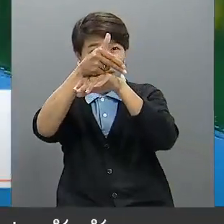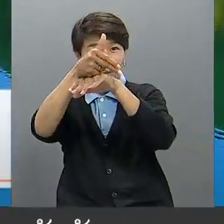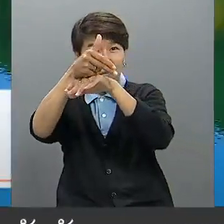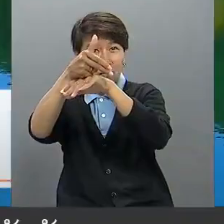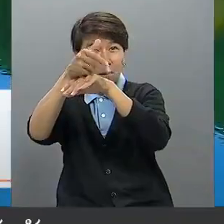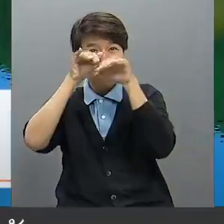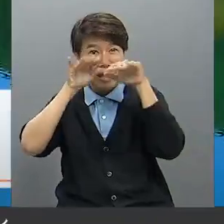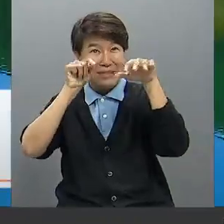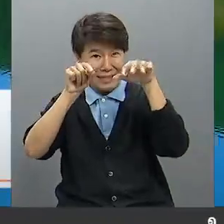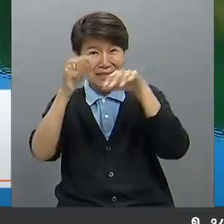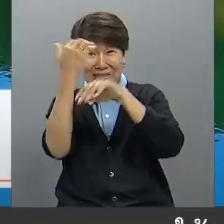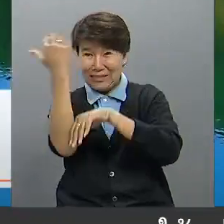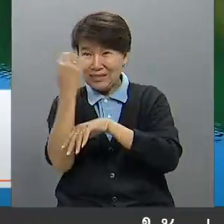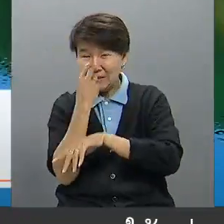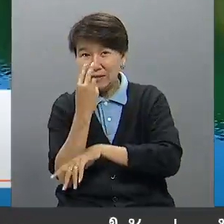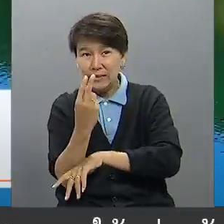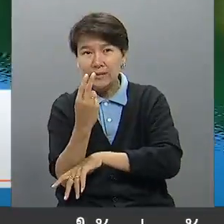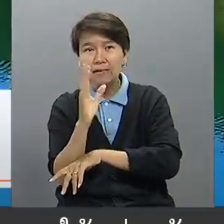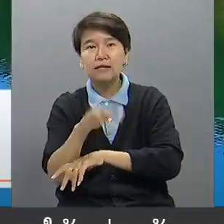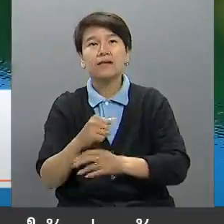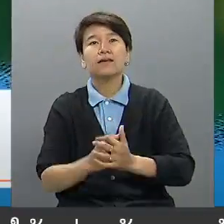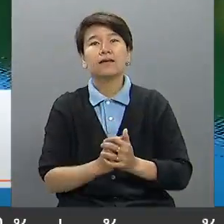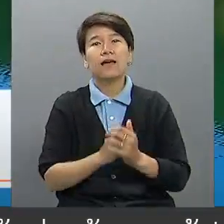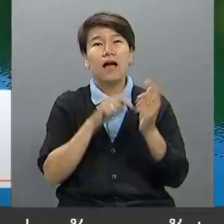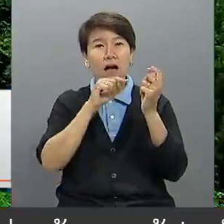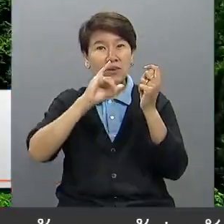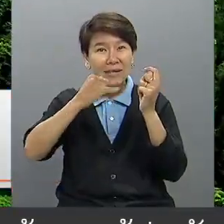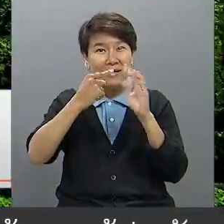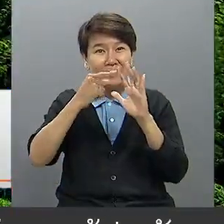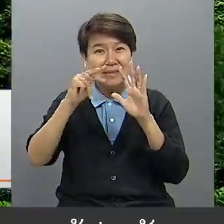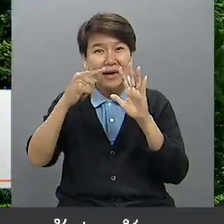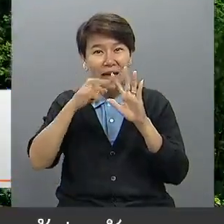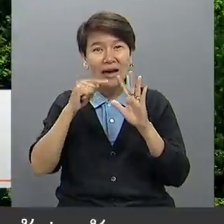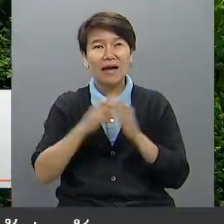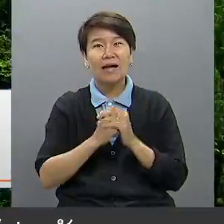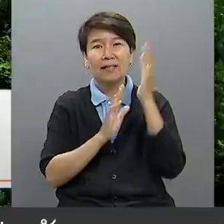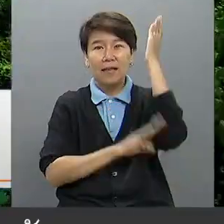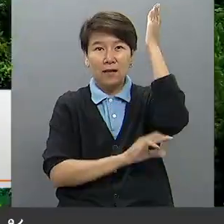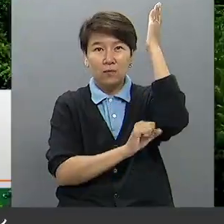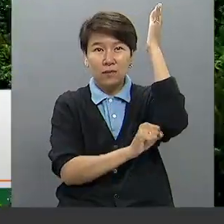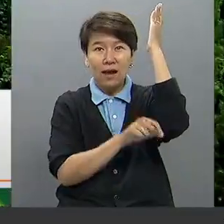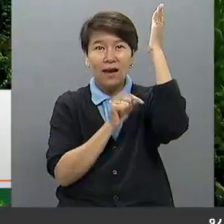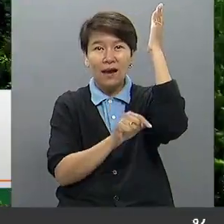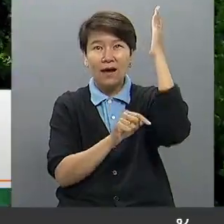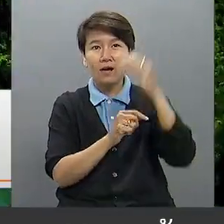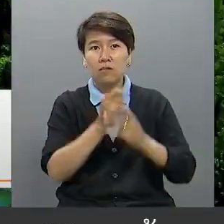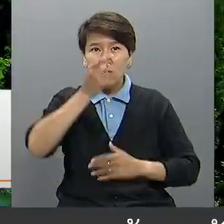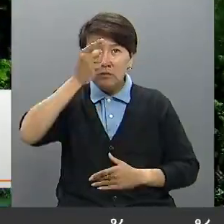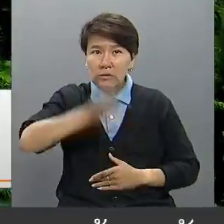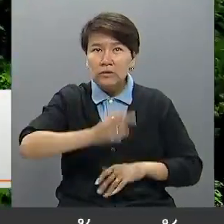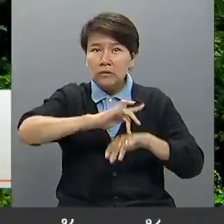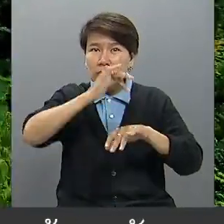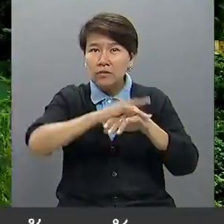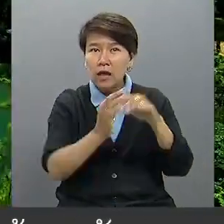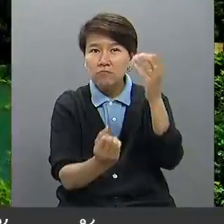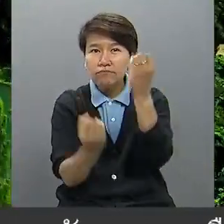งที่อยู่ที่ตำบลท่าหมอไซอำเภอจนะสงขลาครับเป็นสถานที่ที่เห็นเลยของจริงครับพี่แว่นบอกว่าสว